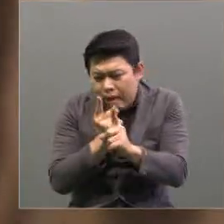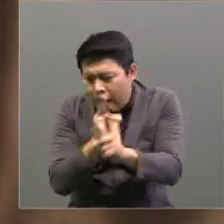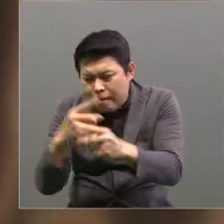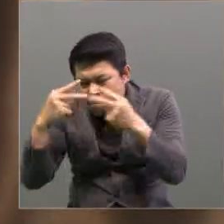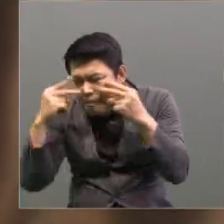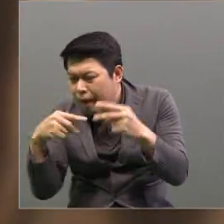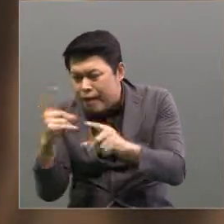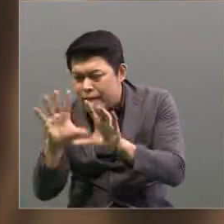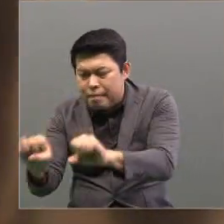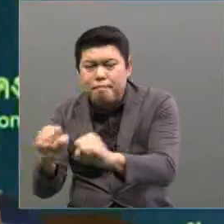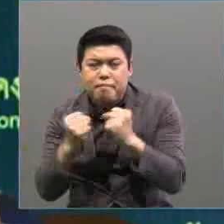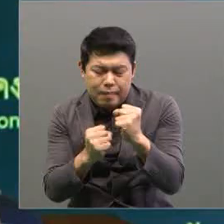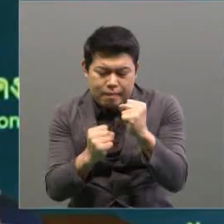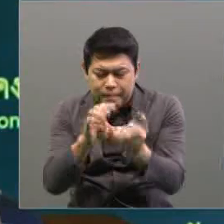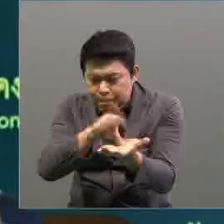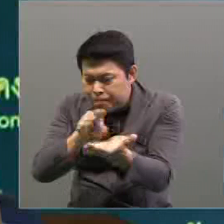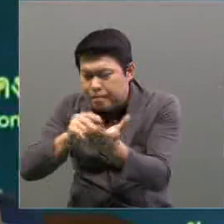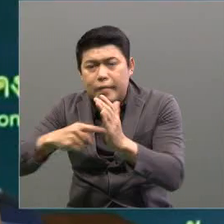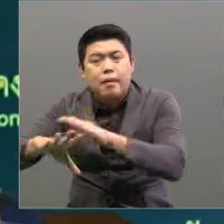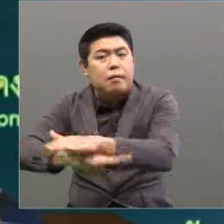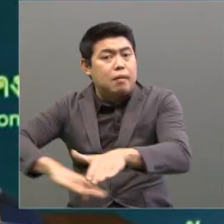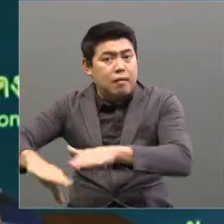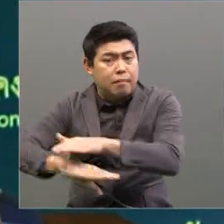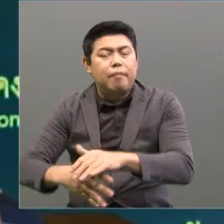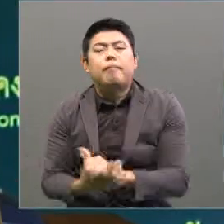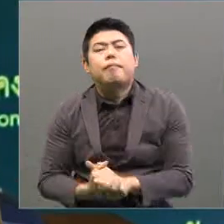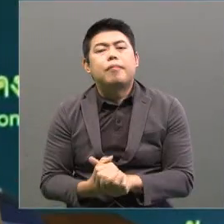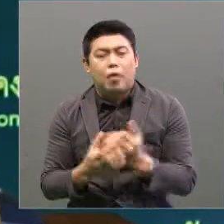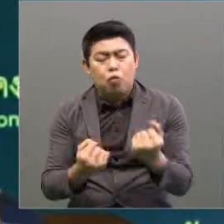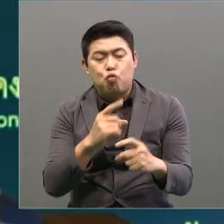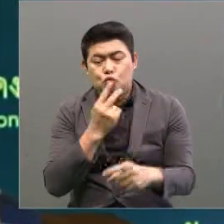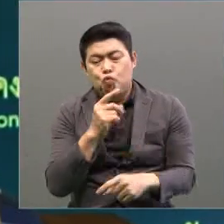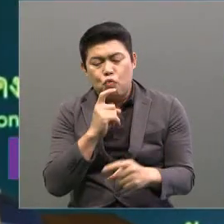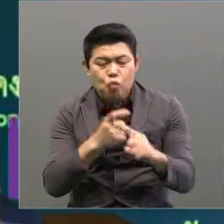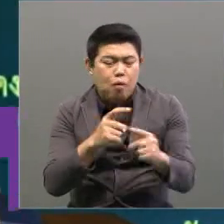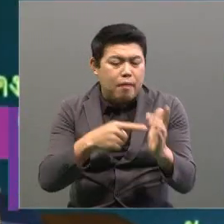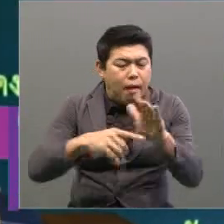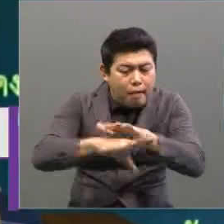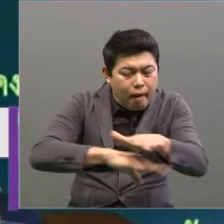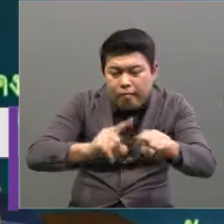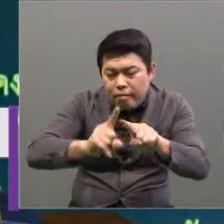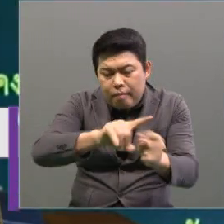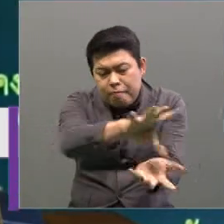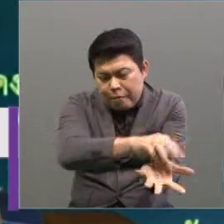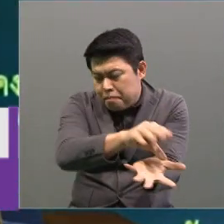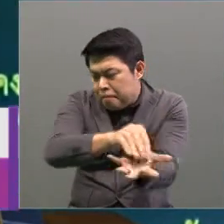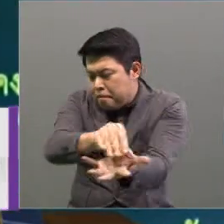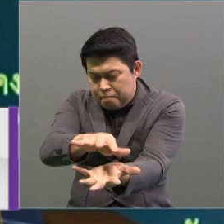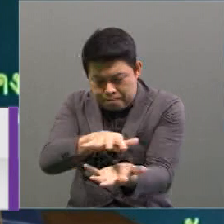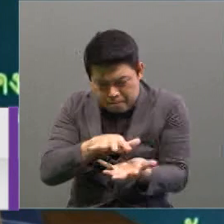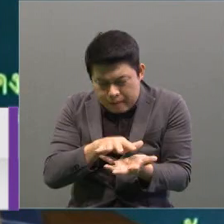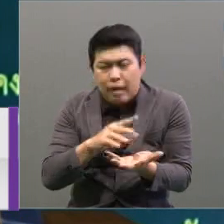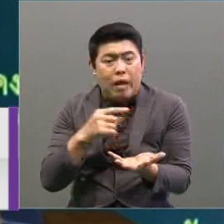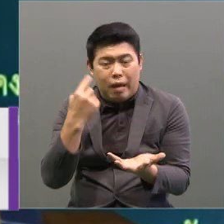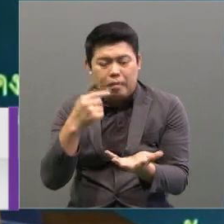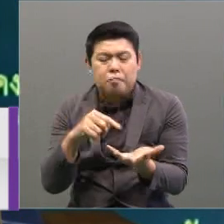ครับ นี่ครับกำลังดำเนินการรวบรวมวัตถุพยานที่เกิดขึ้นในที่เกิดเหตุนะครับไม่ว่า